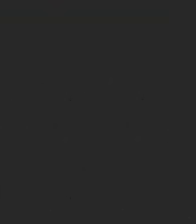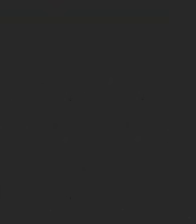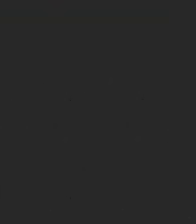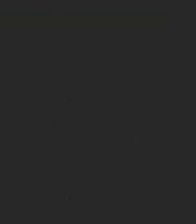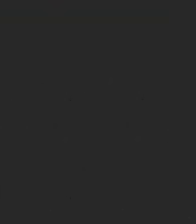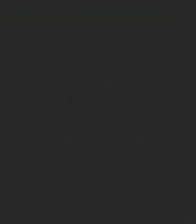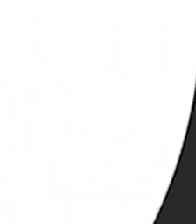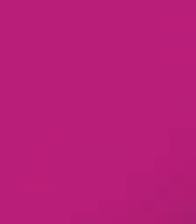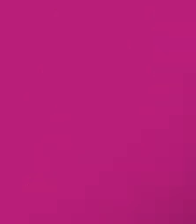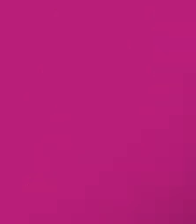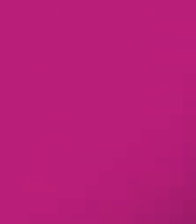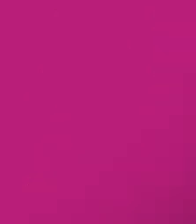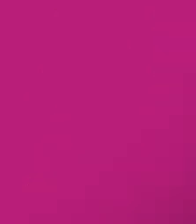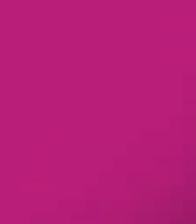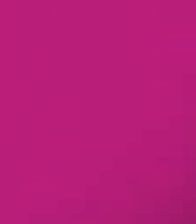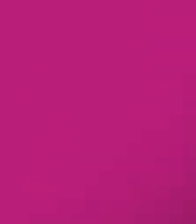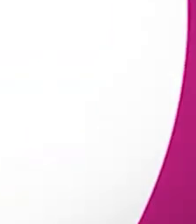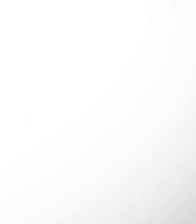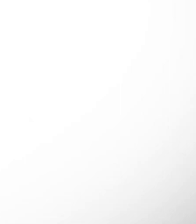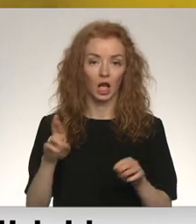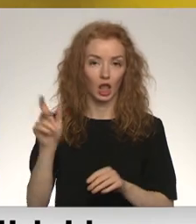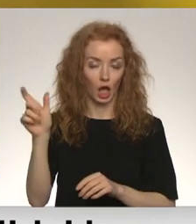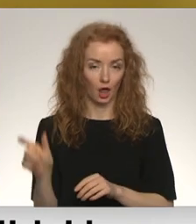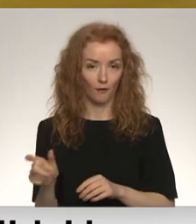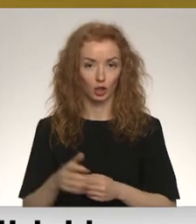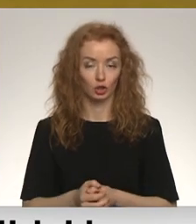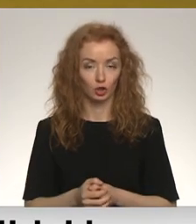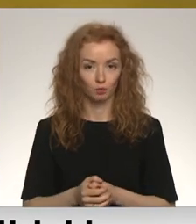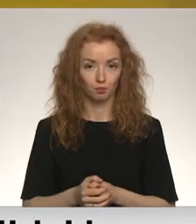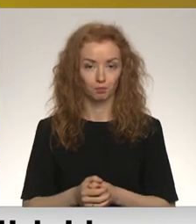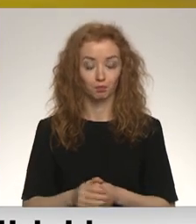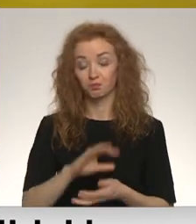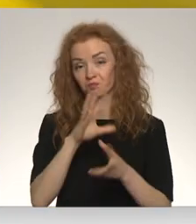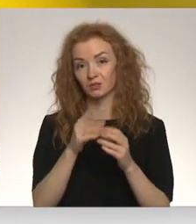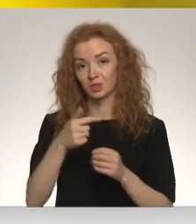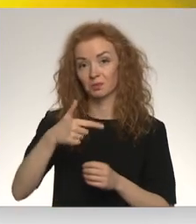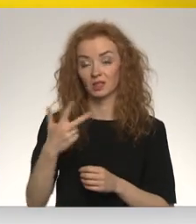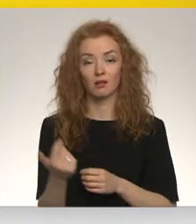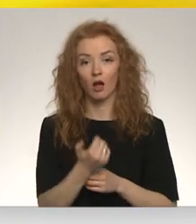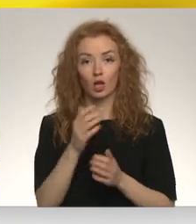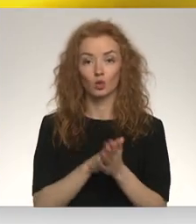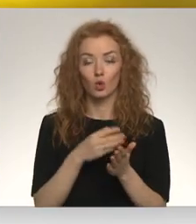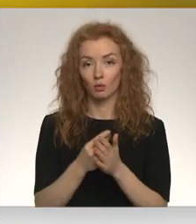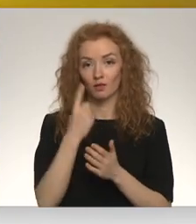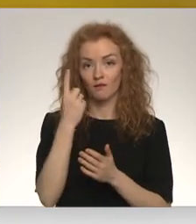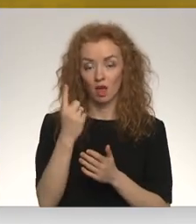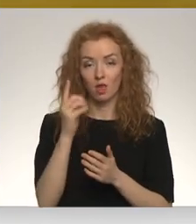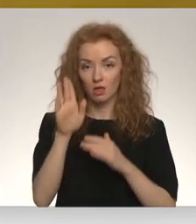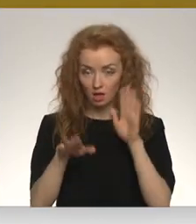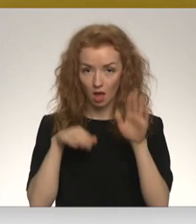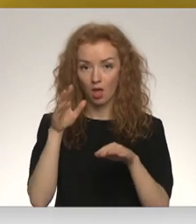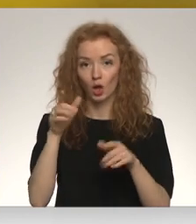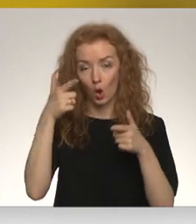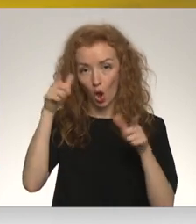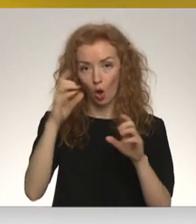Re, viss ēters ir te! Aprit 73 gadi kopš vienā dienaktī lopu vagonos uz